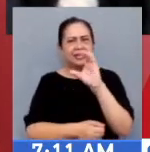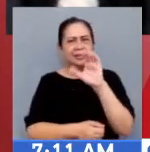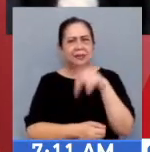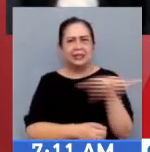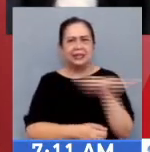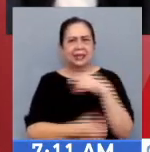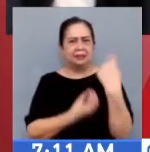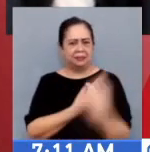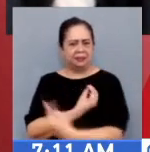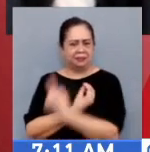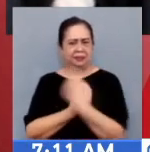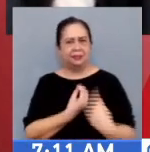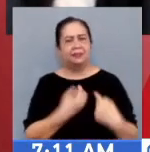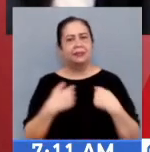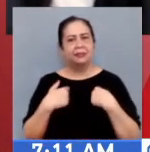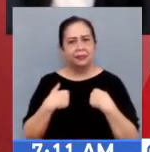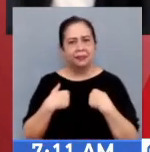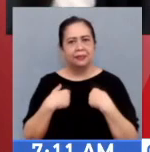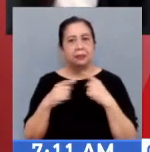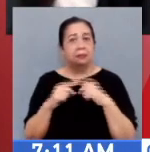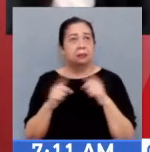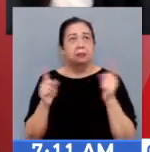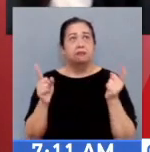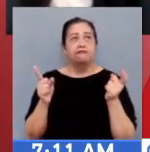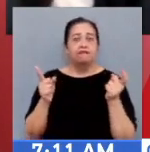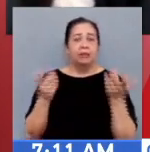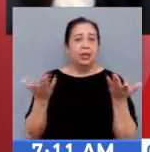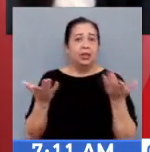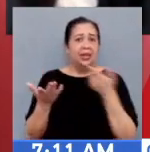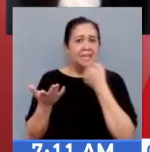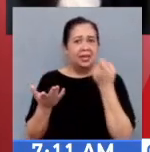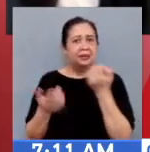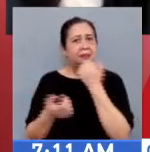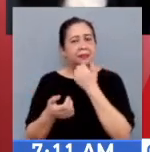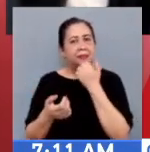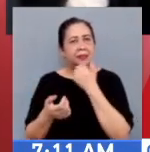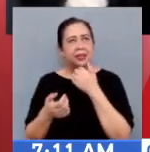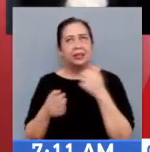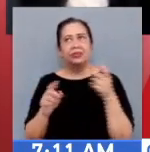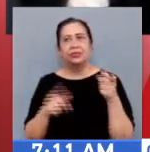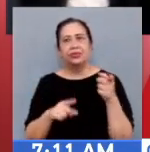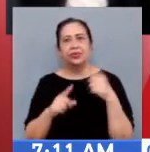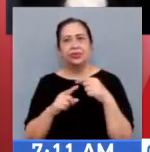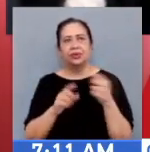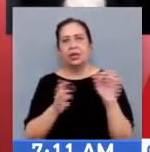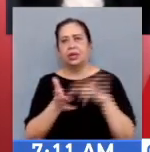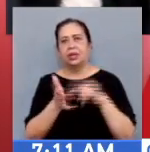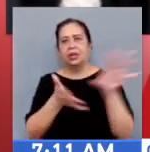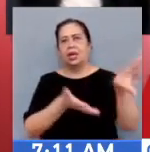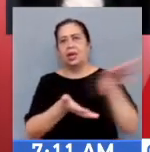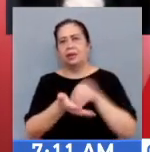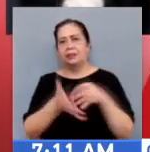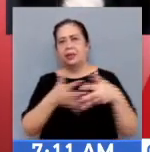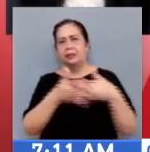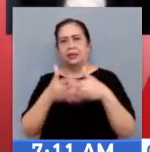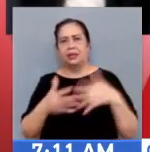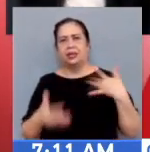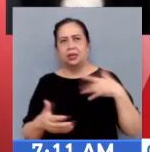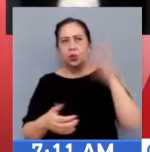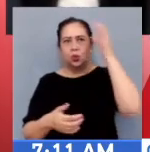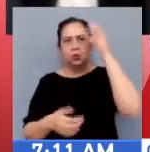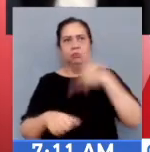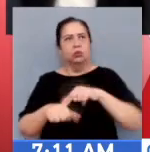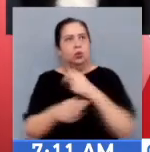akin, no? Opo. Pero, kasi naman maling-mali yung ano eh, kinopya na naman natin sa Amerika yung concept ng national